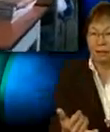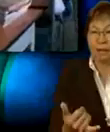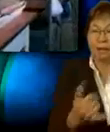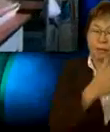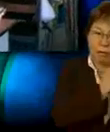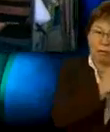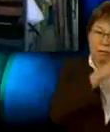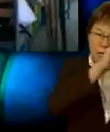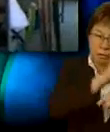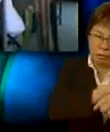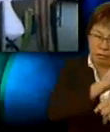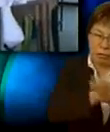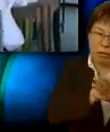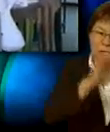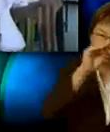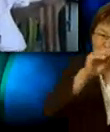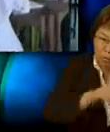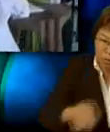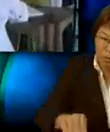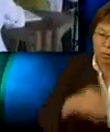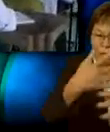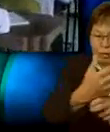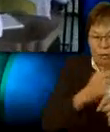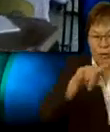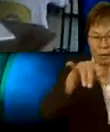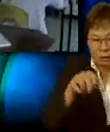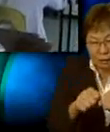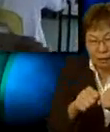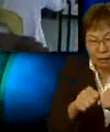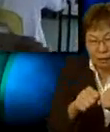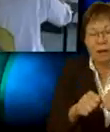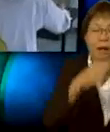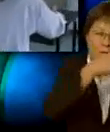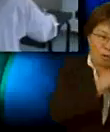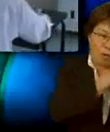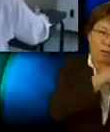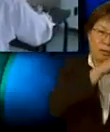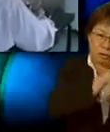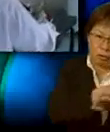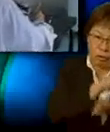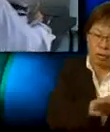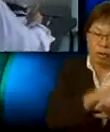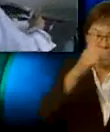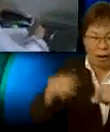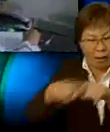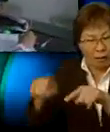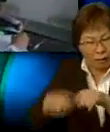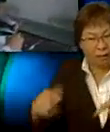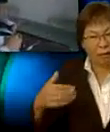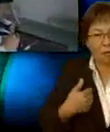bukan semata-mata untuk mendidik para pelajar untuk mendapat sebuah ijazah. Peranan sekolah telah